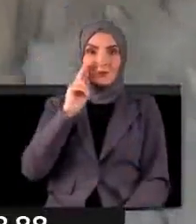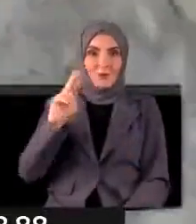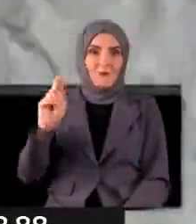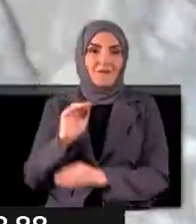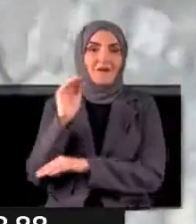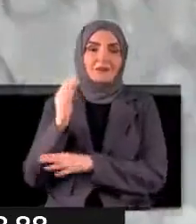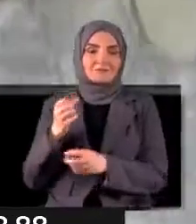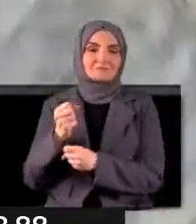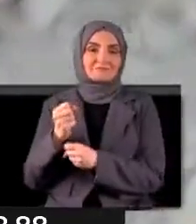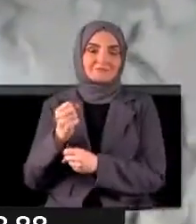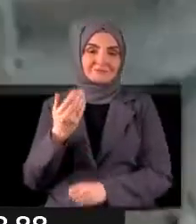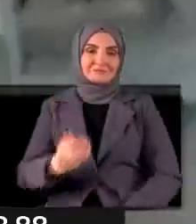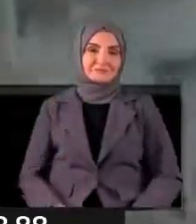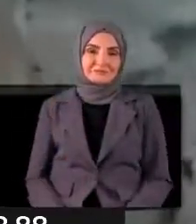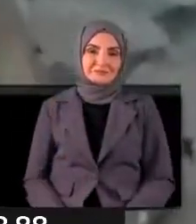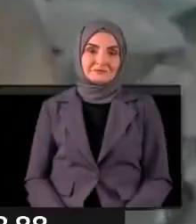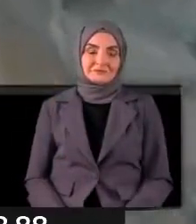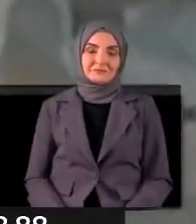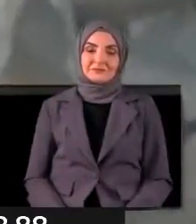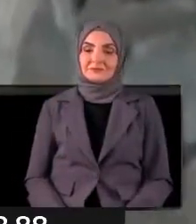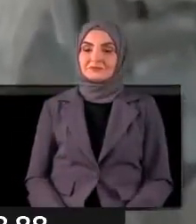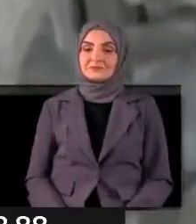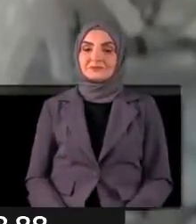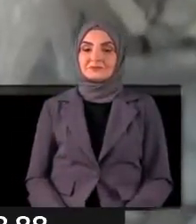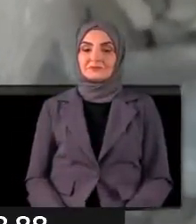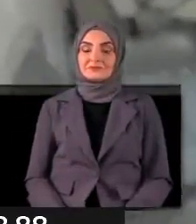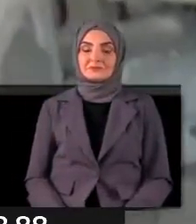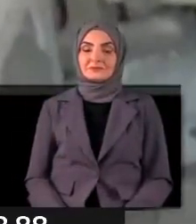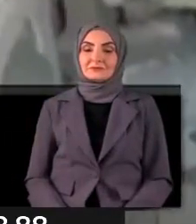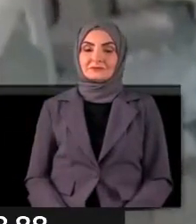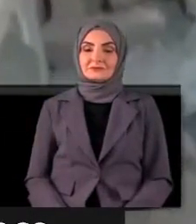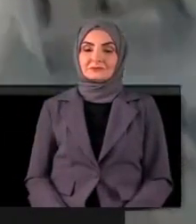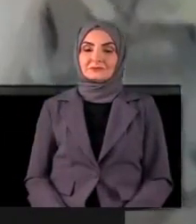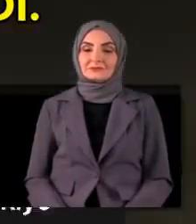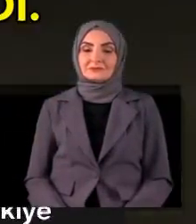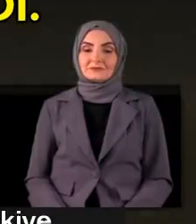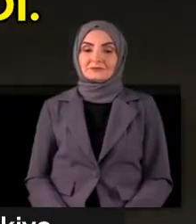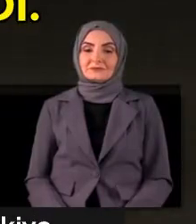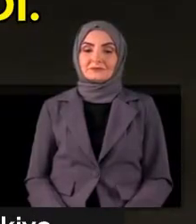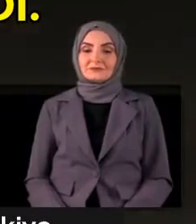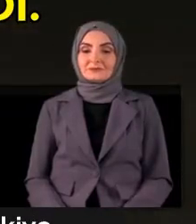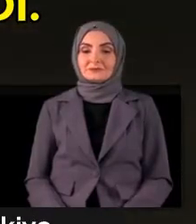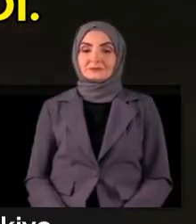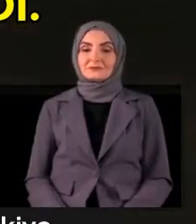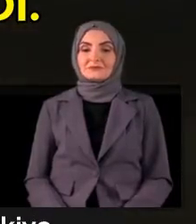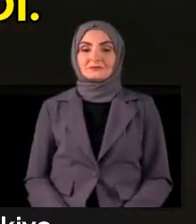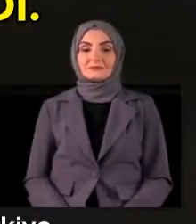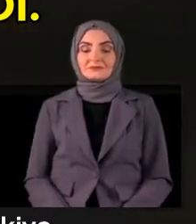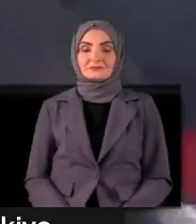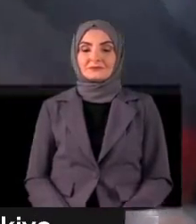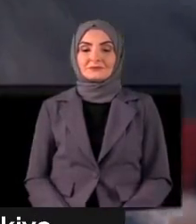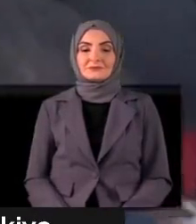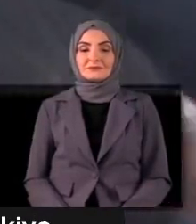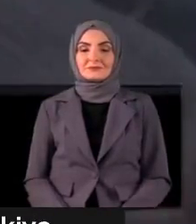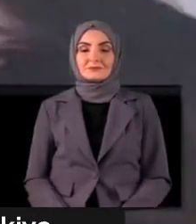tarafında görüyorsun? Işık burada. Muhammed. Hı. Çok az kaldı, tamam mı? Hı. Muhammed bak böyle bize, aslansın Muhammed. Gel